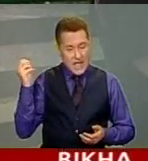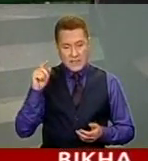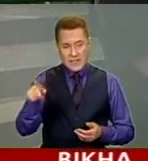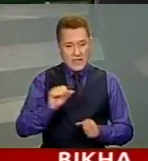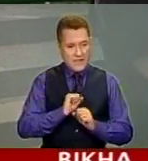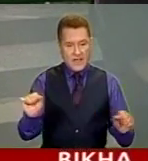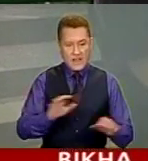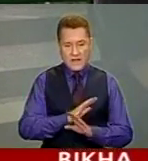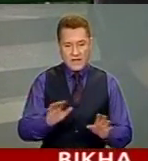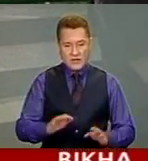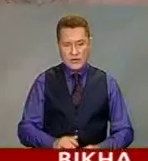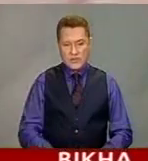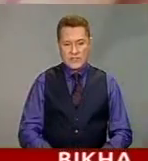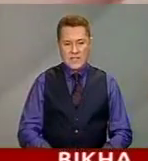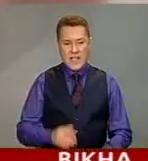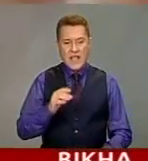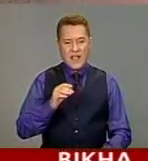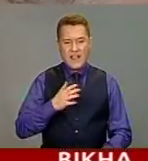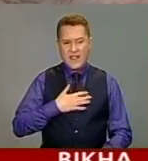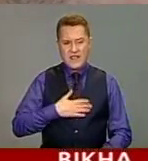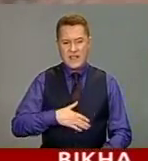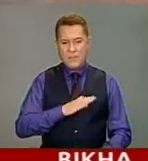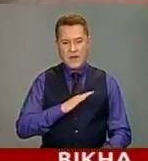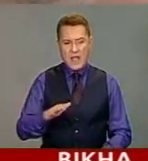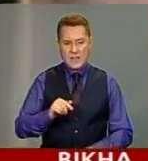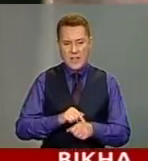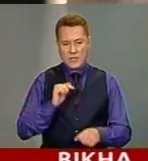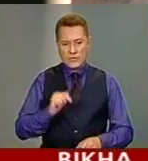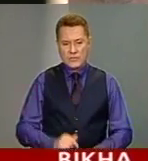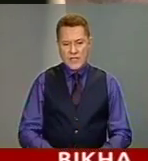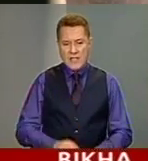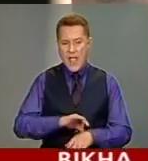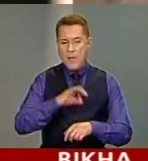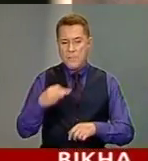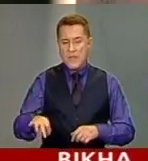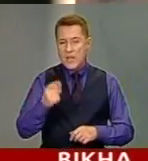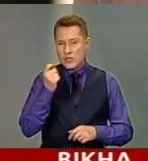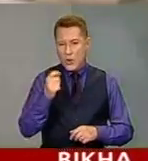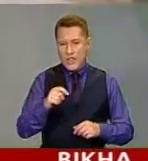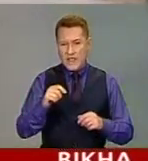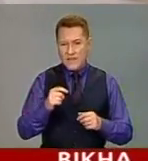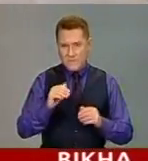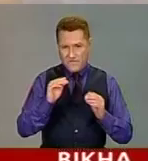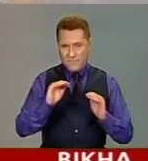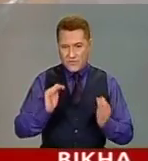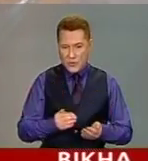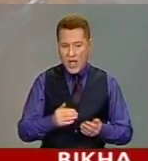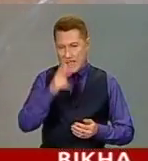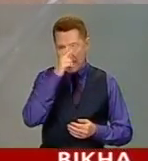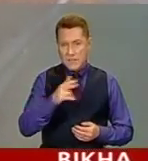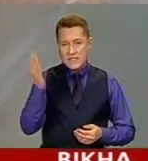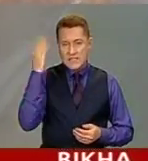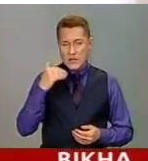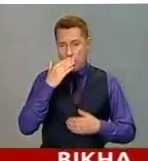наважився. Неприємне відчуття. Не буду відкривати, називати. Біль трохи вщухає, він розповідає, що сталося. 3 місяці тому